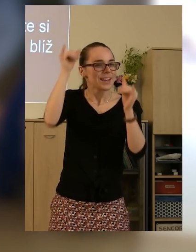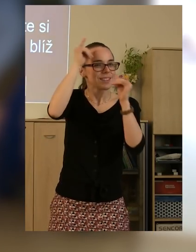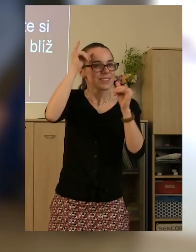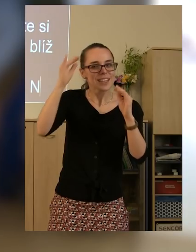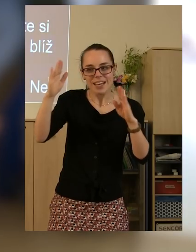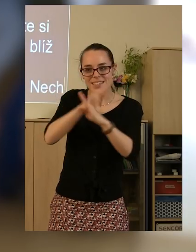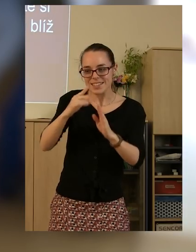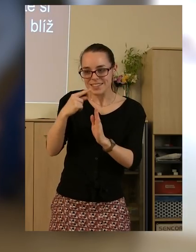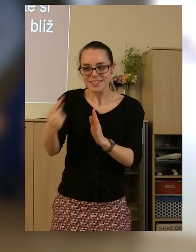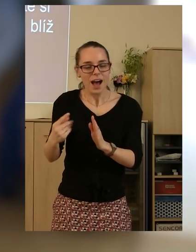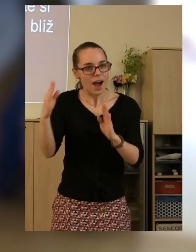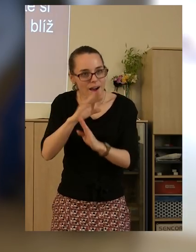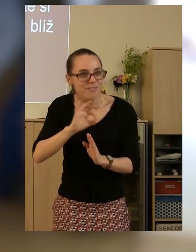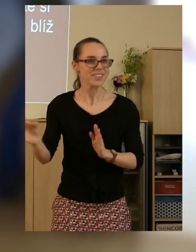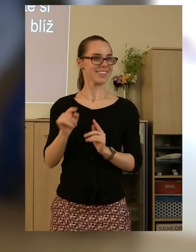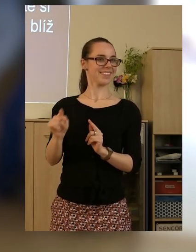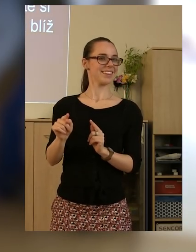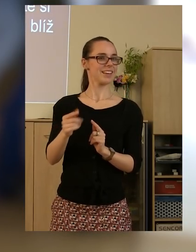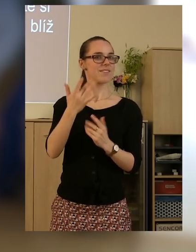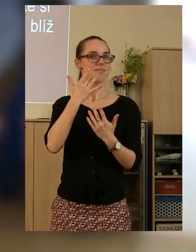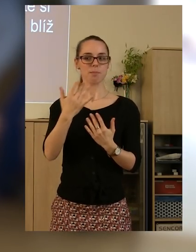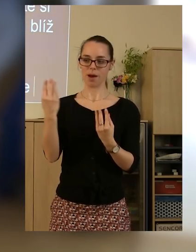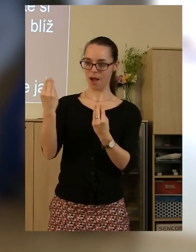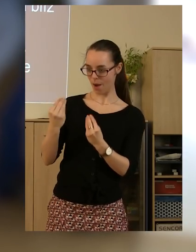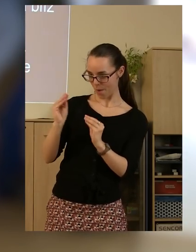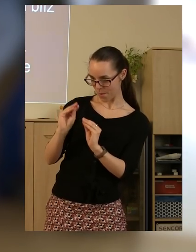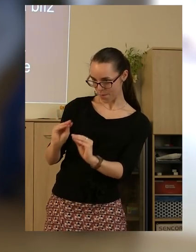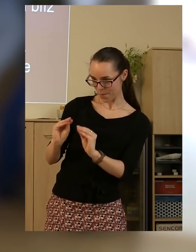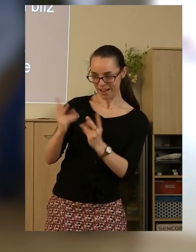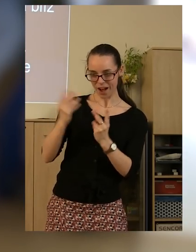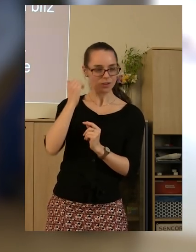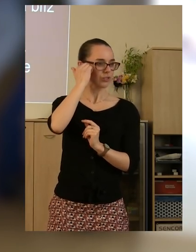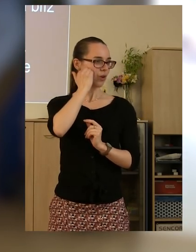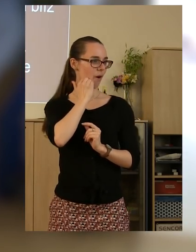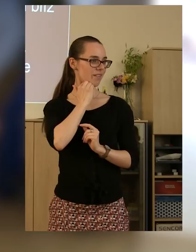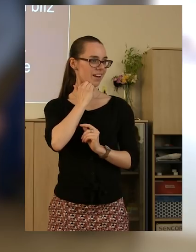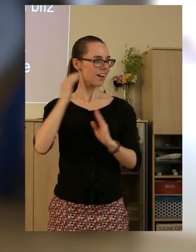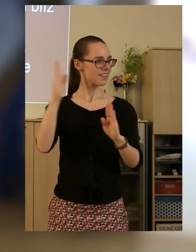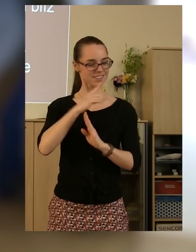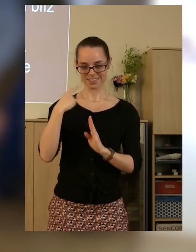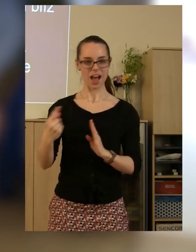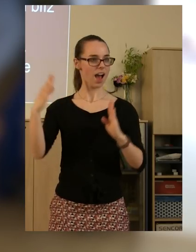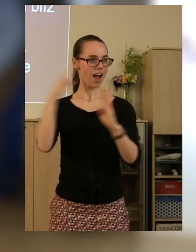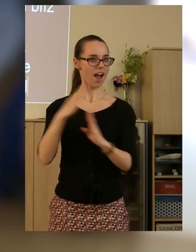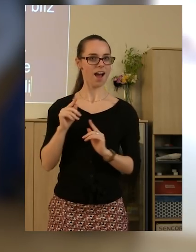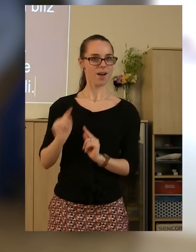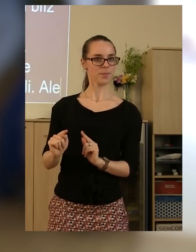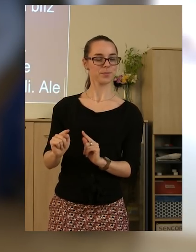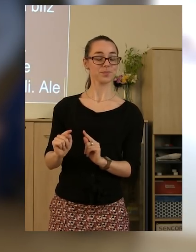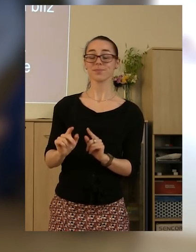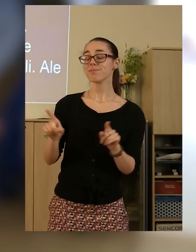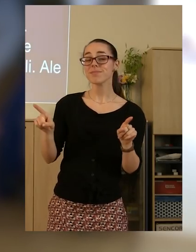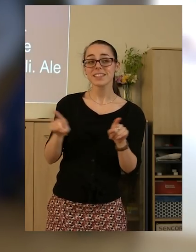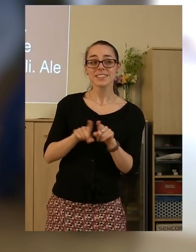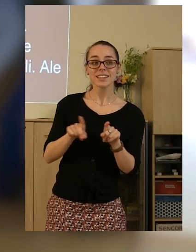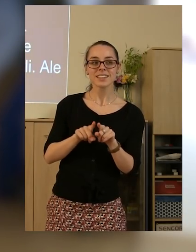rozhodovali. Jo. Jo, jako kdyby se učili, a jasně, že to tak je, jo, že, ale přesto bych řekl, že